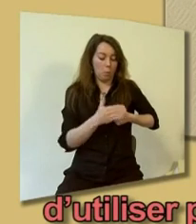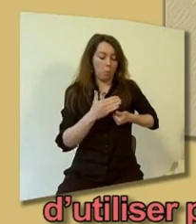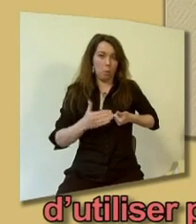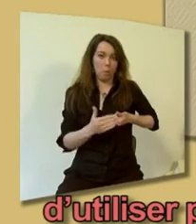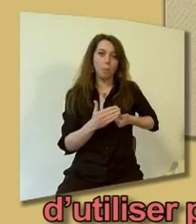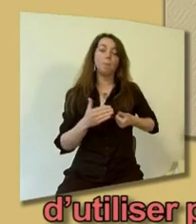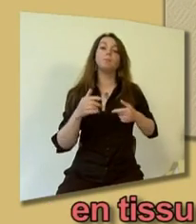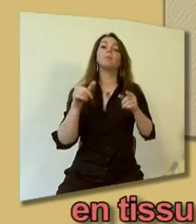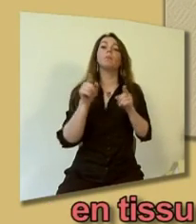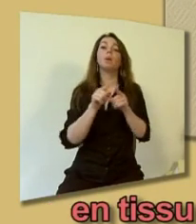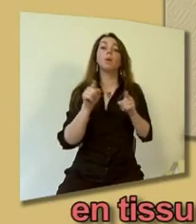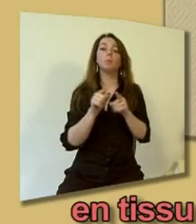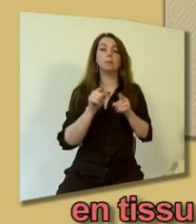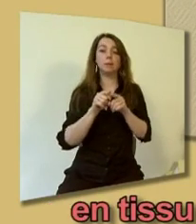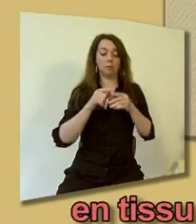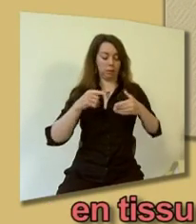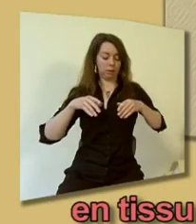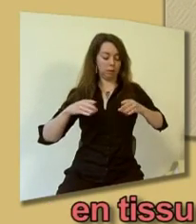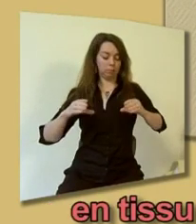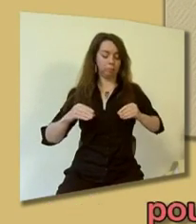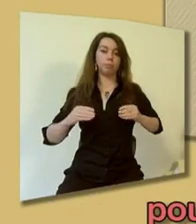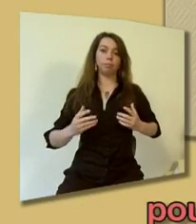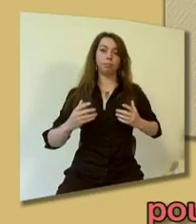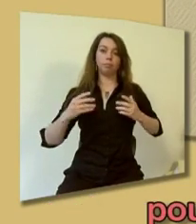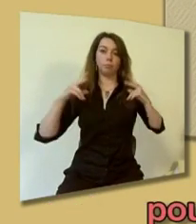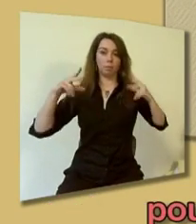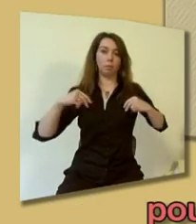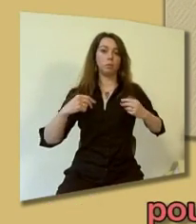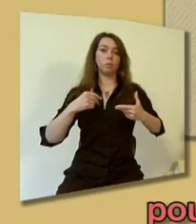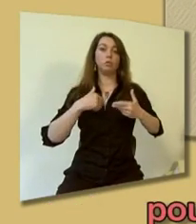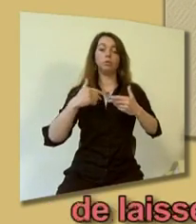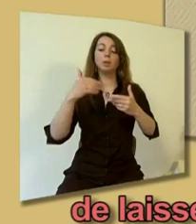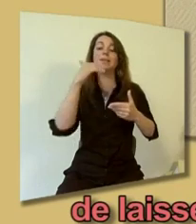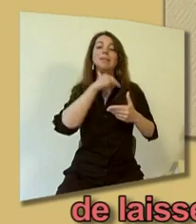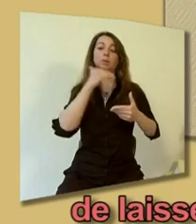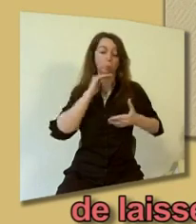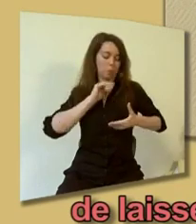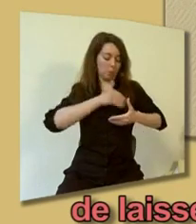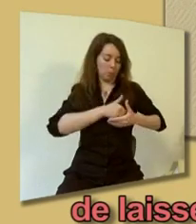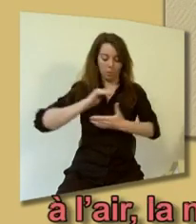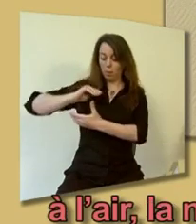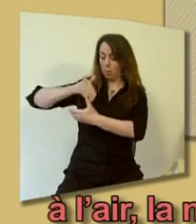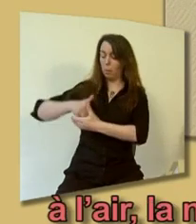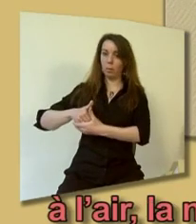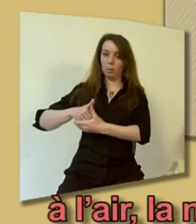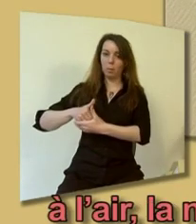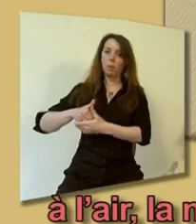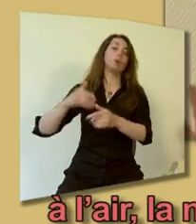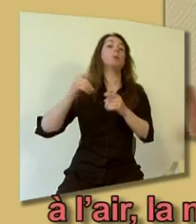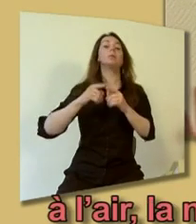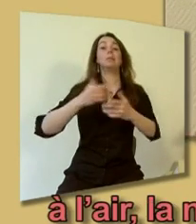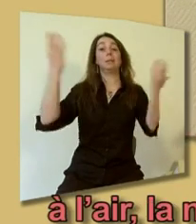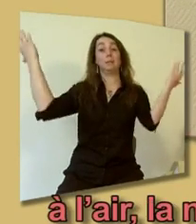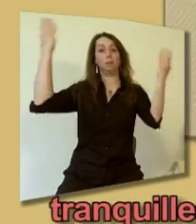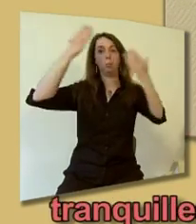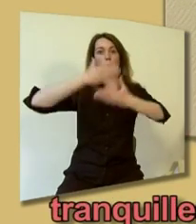des coussinets en tissu qui sont plus doux pour le mamelon, de laisser les bouts de sein à l'air la nuit quand